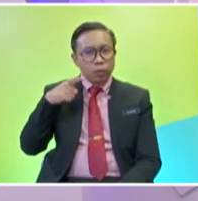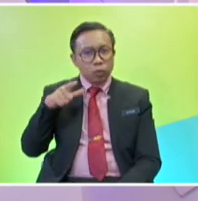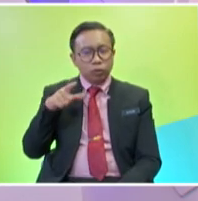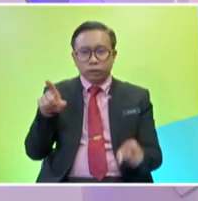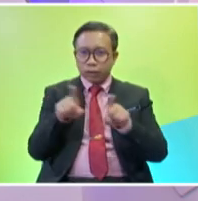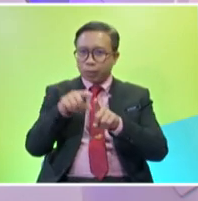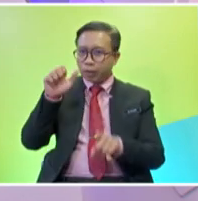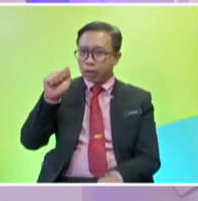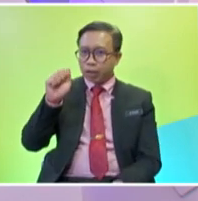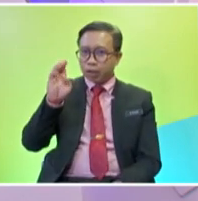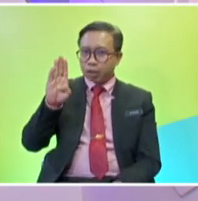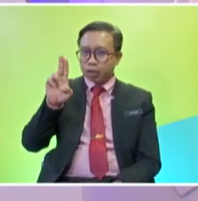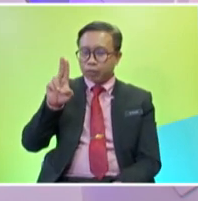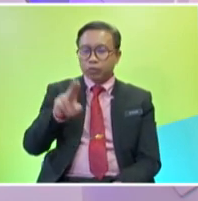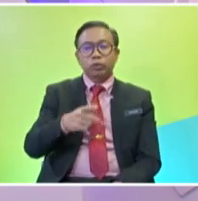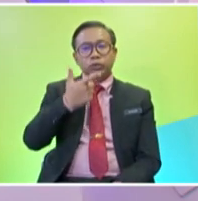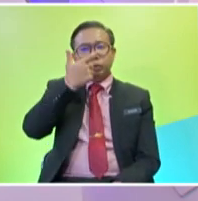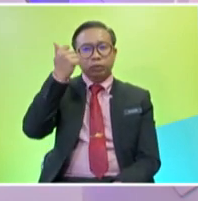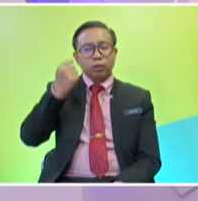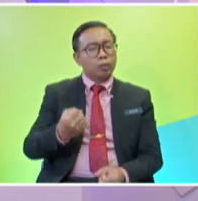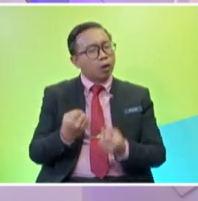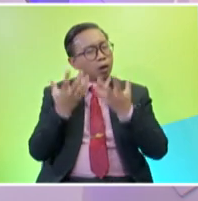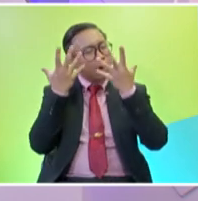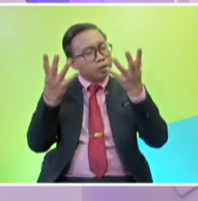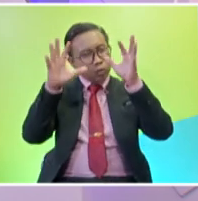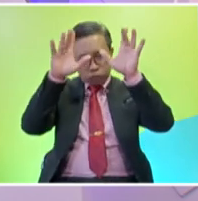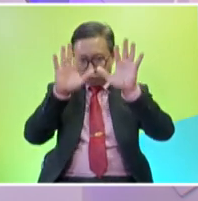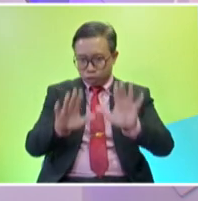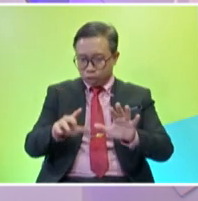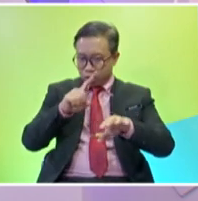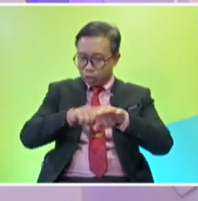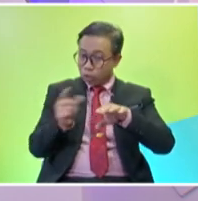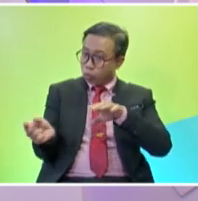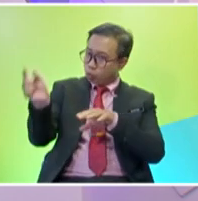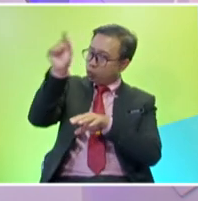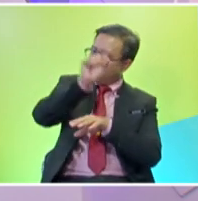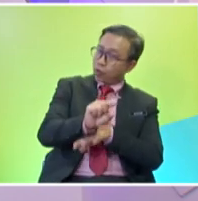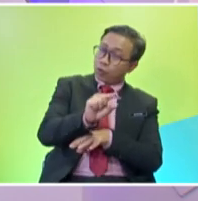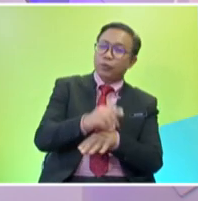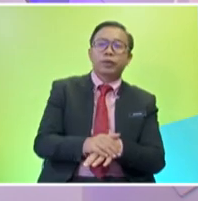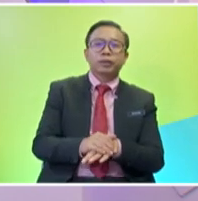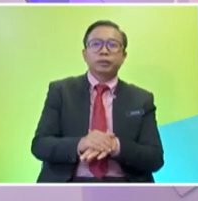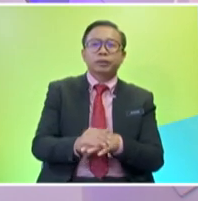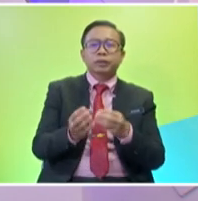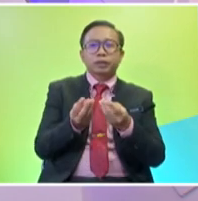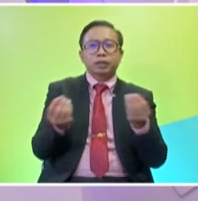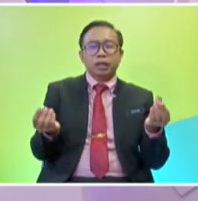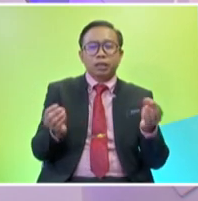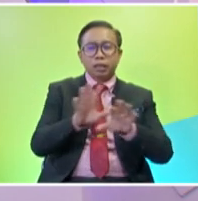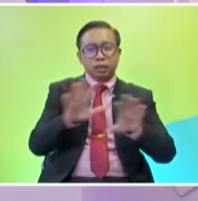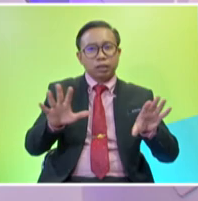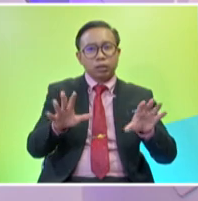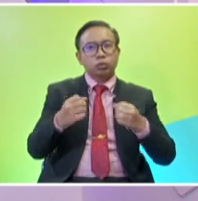sempatkah oleh faktor lebih banyak hujan di atas pegunungan menyebabkan dikategorikan sebagai tanah yang tidak subur